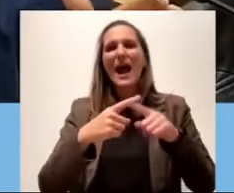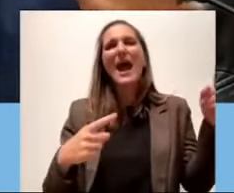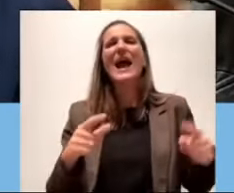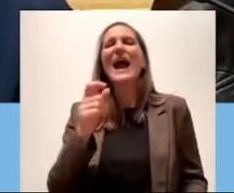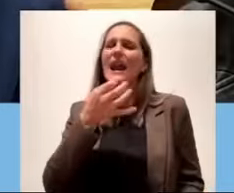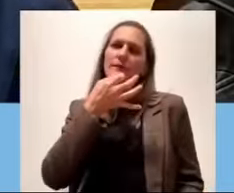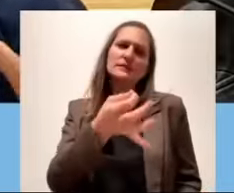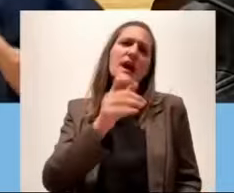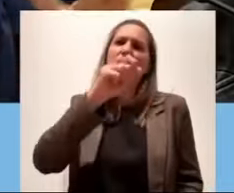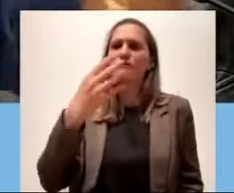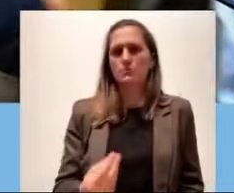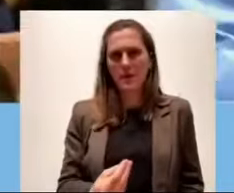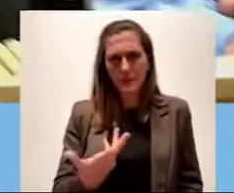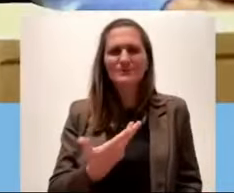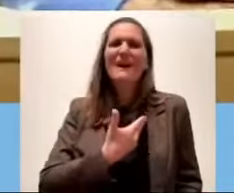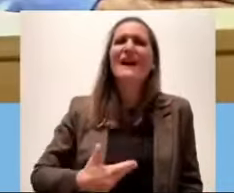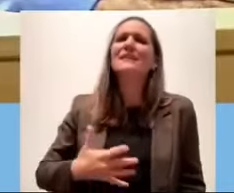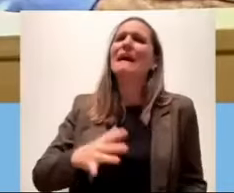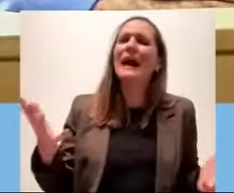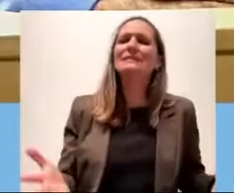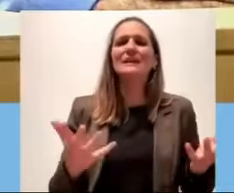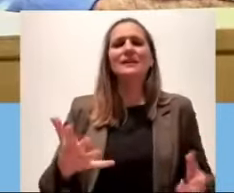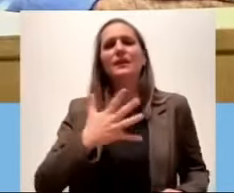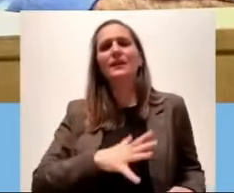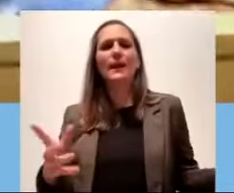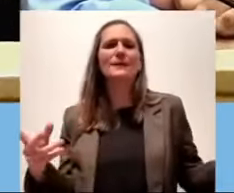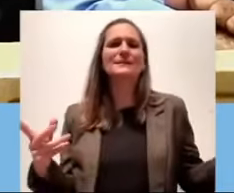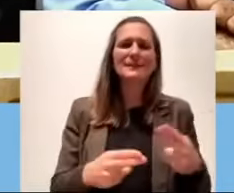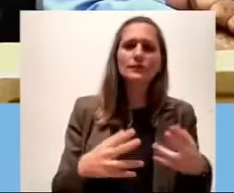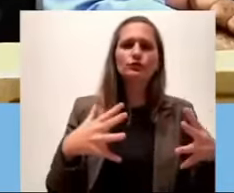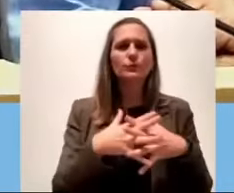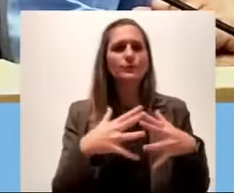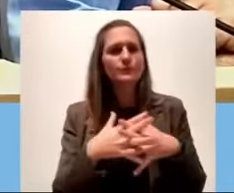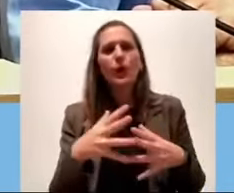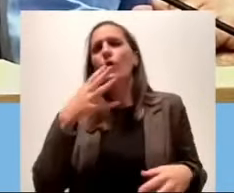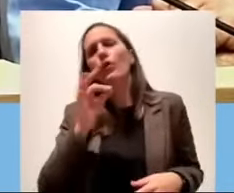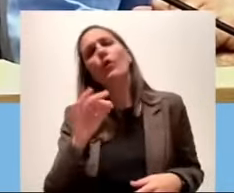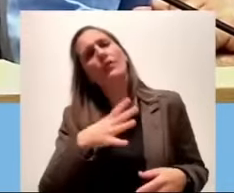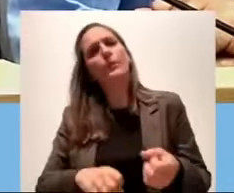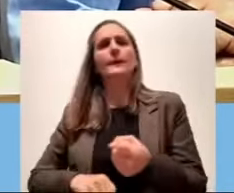Κάτι γίνεται εκεί στη Γάζα, θέλουμε να σταματήσουν οι εχθροπραξίες γιατί είμαστε με την ειρήνη.